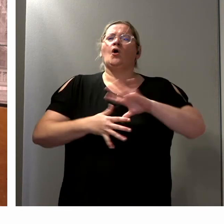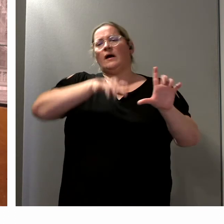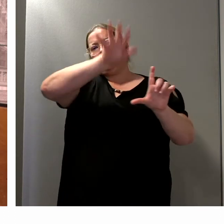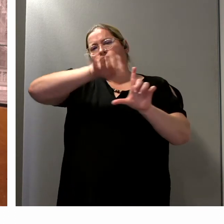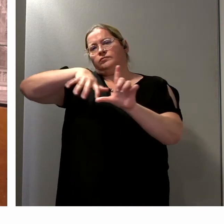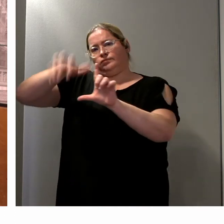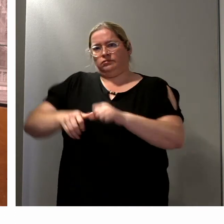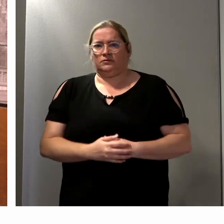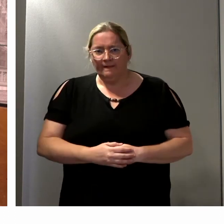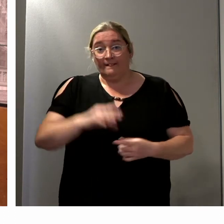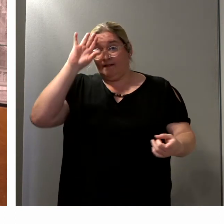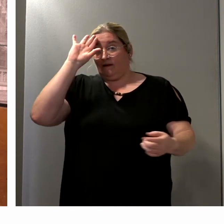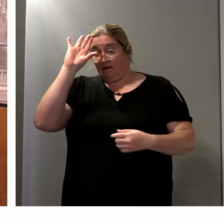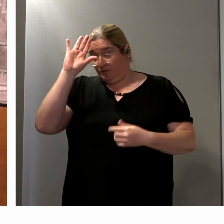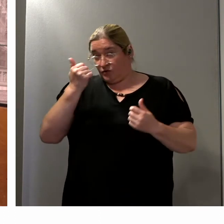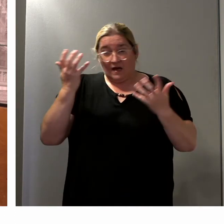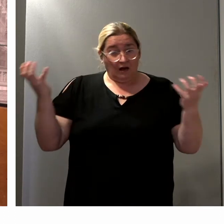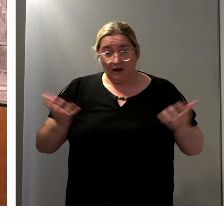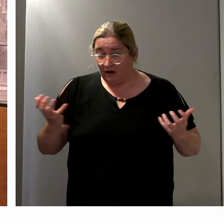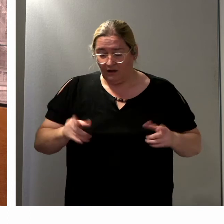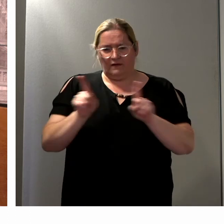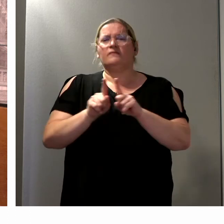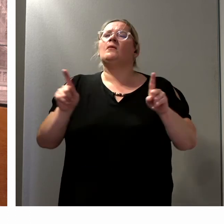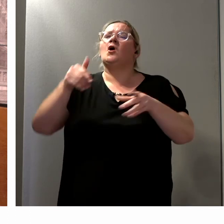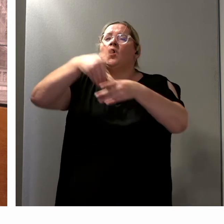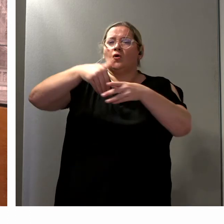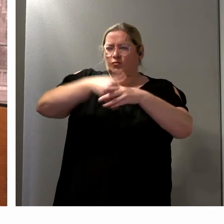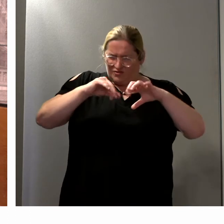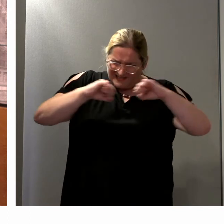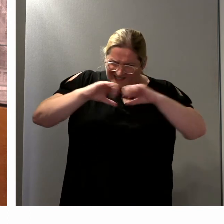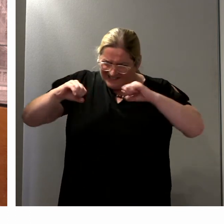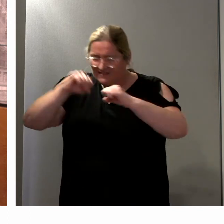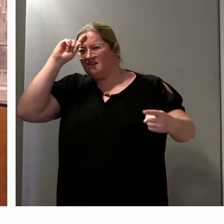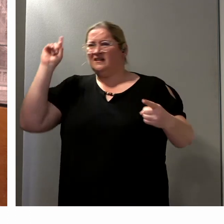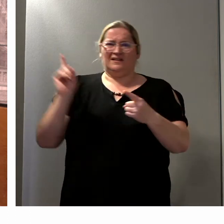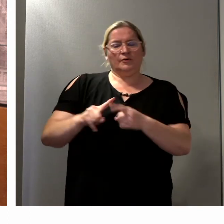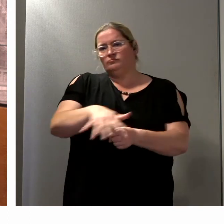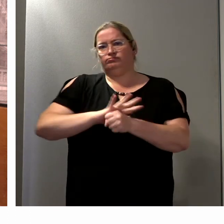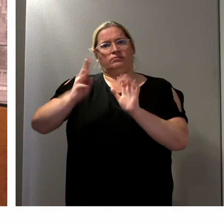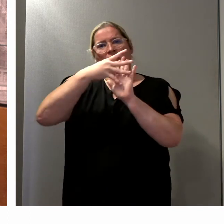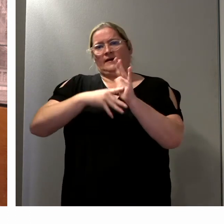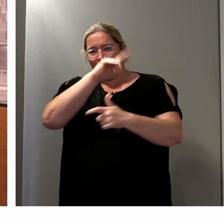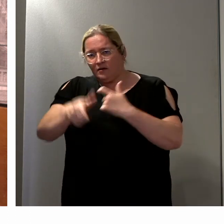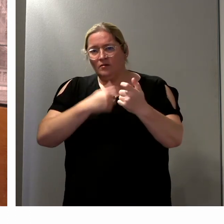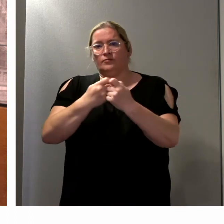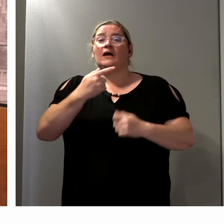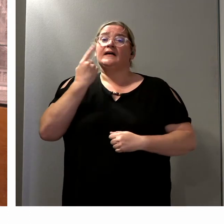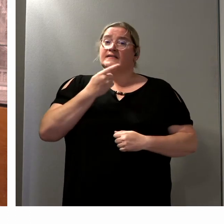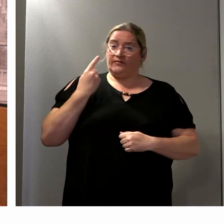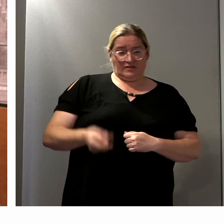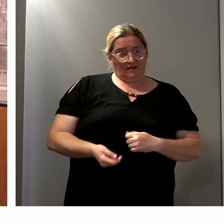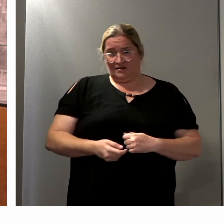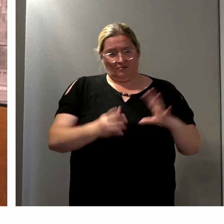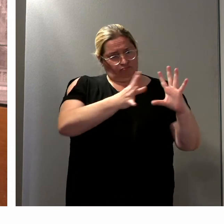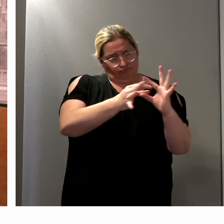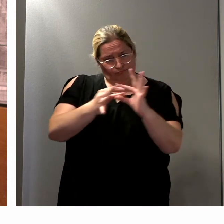manière dont on va concevoir le contenu. Donc c'est véritablement une chaîne de valeur qui se crée, de la création de la règle